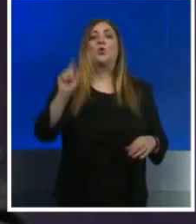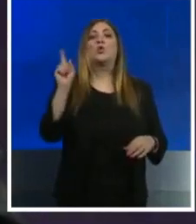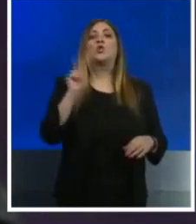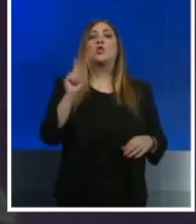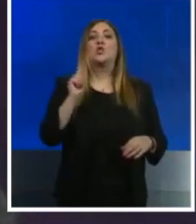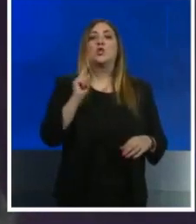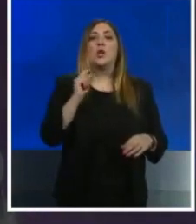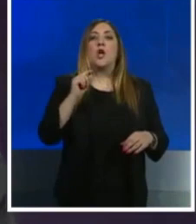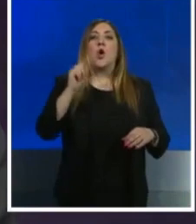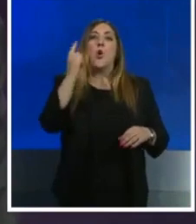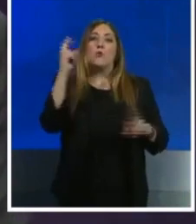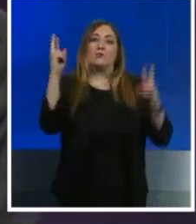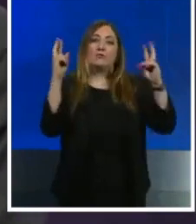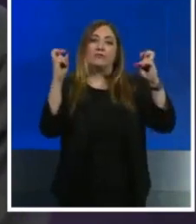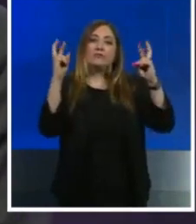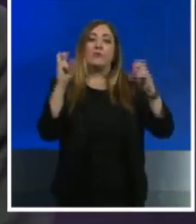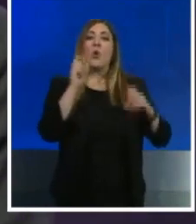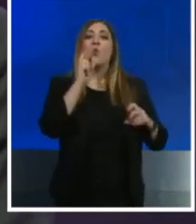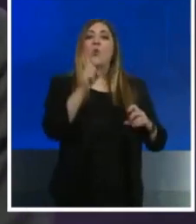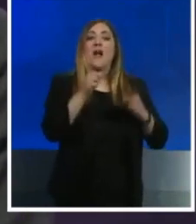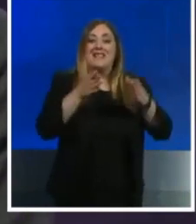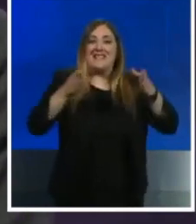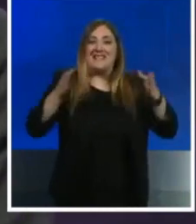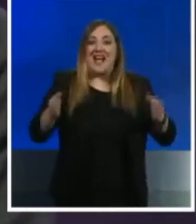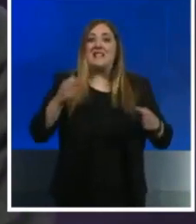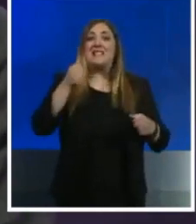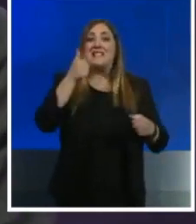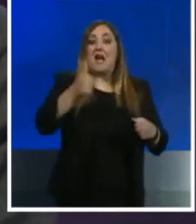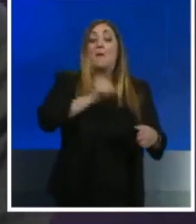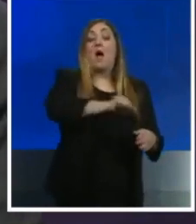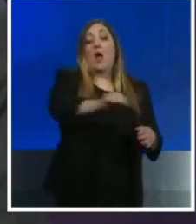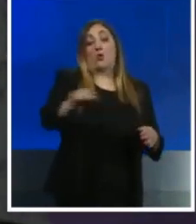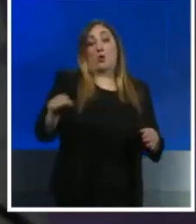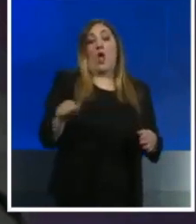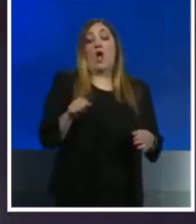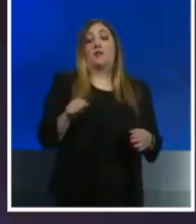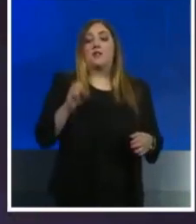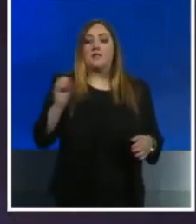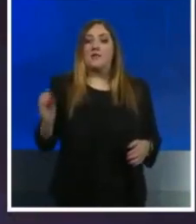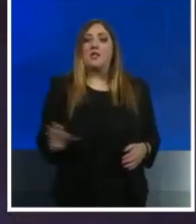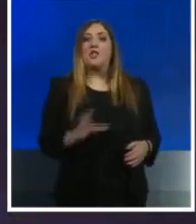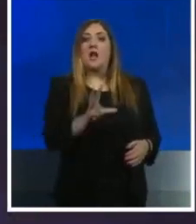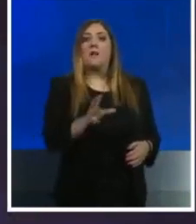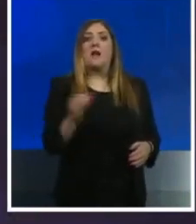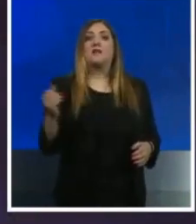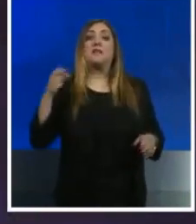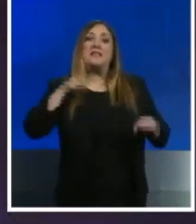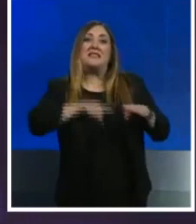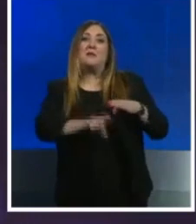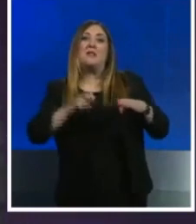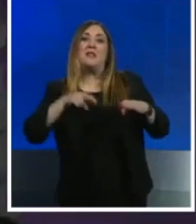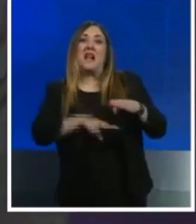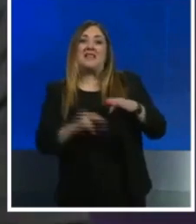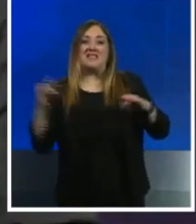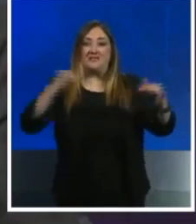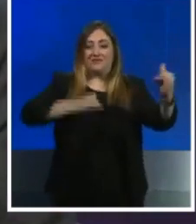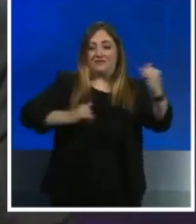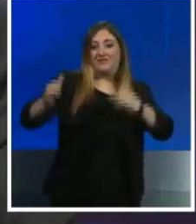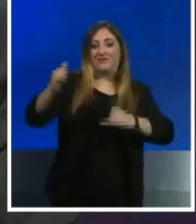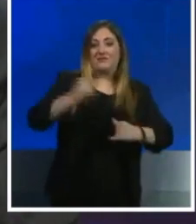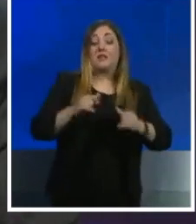-fit-sall u speċjalment bl-immigrazjoni immideħ marbutin